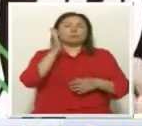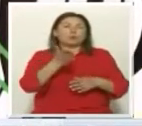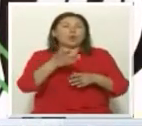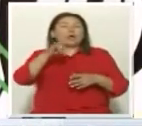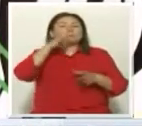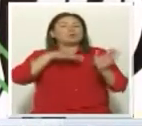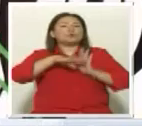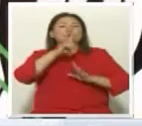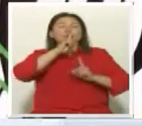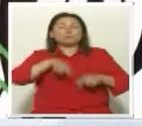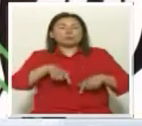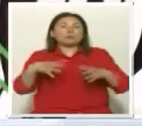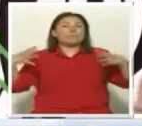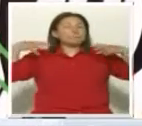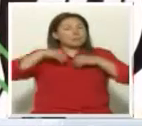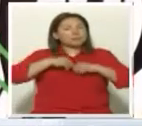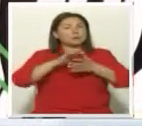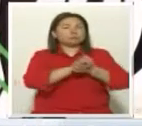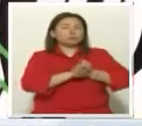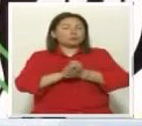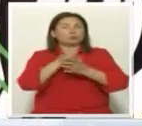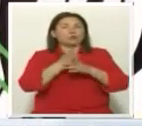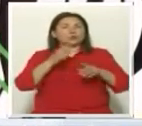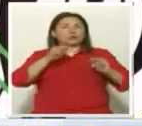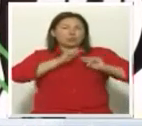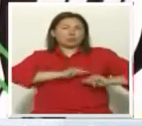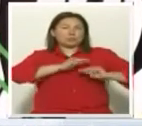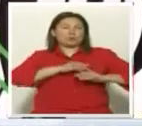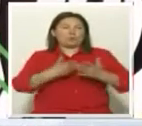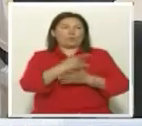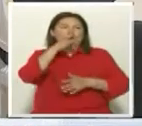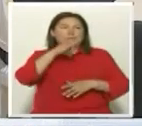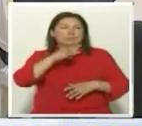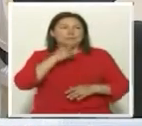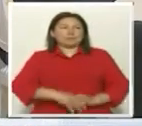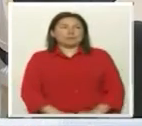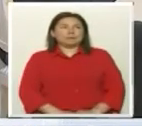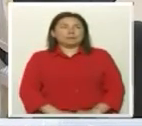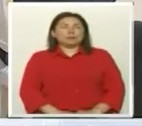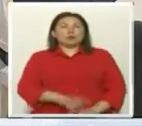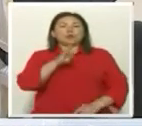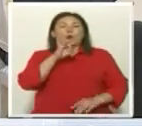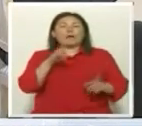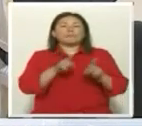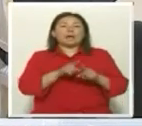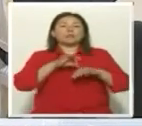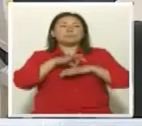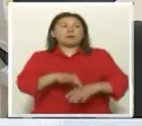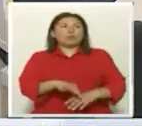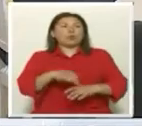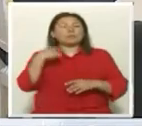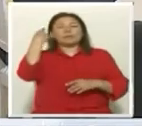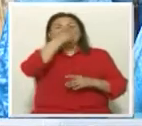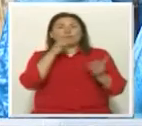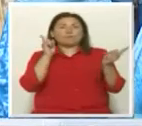страну лучше. Мы должны вместе сообща трудиться над созданием нового Казахстана. Нурлан Ногаев также провел неформальную